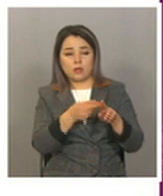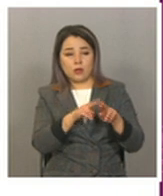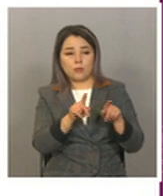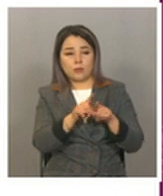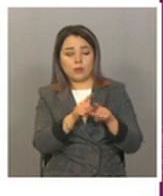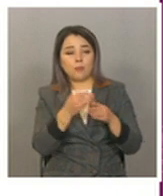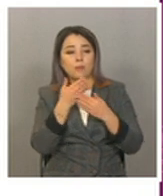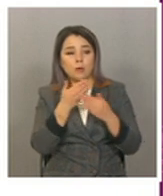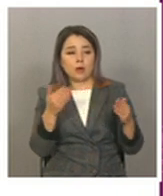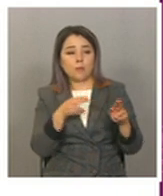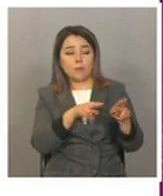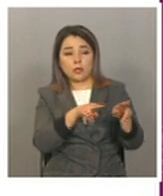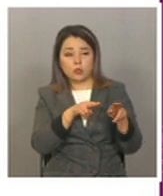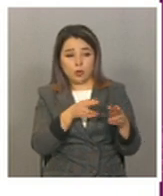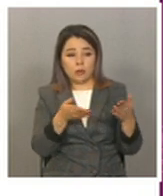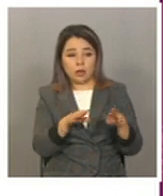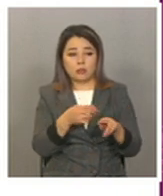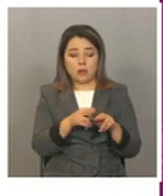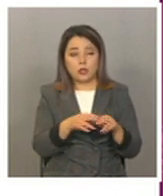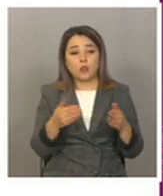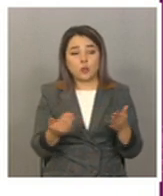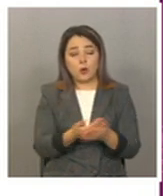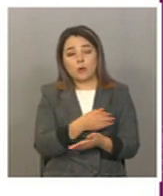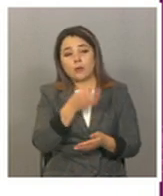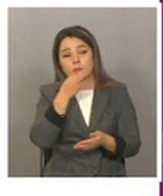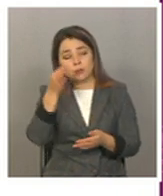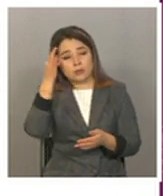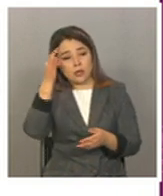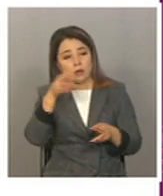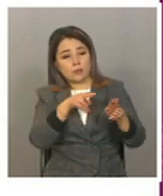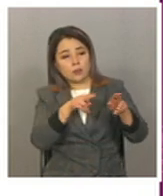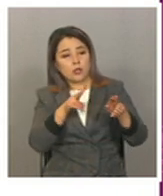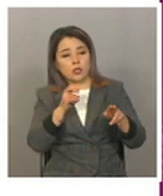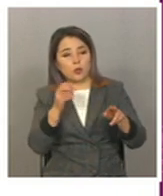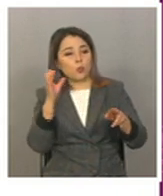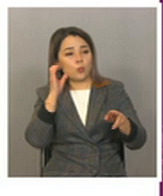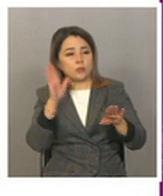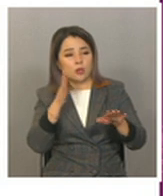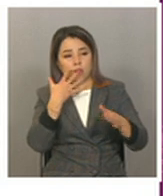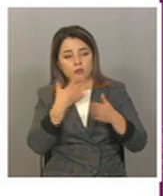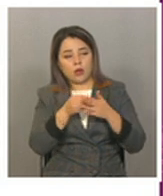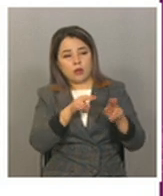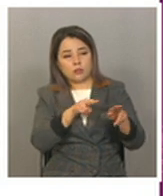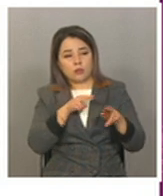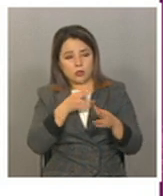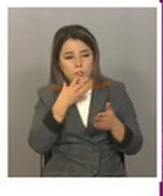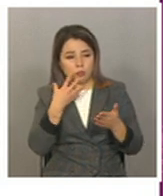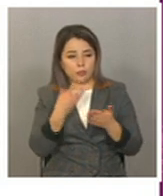последний патрон, снова прицелился и даже не услышал собственного выстрела.